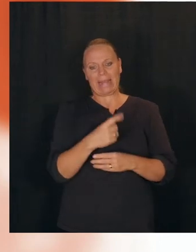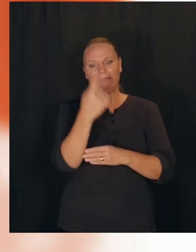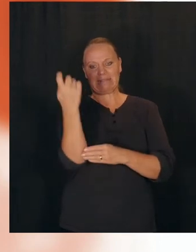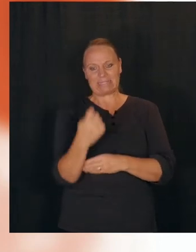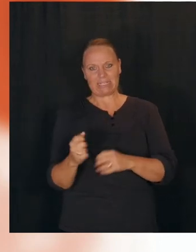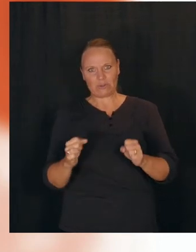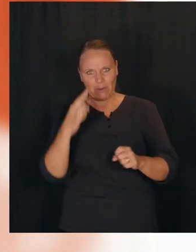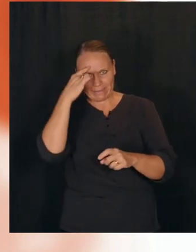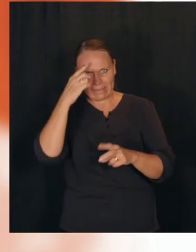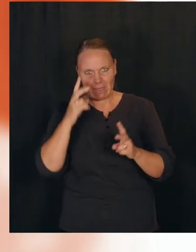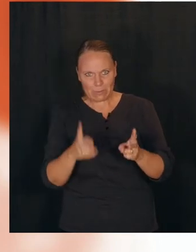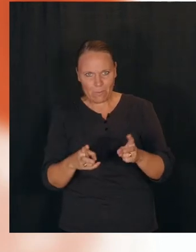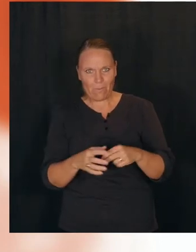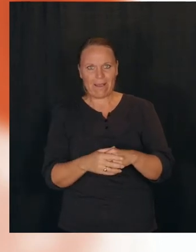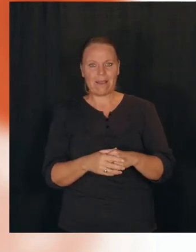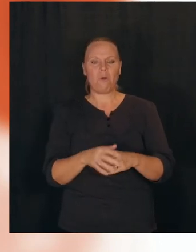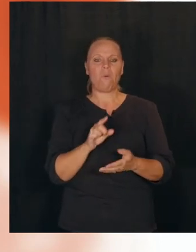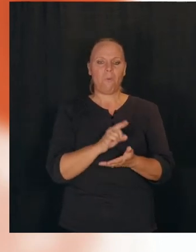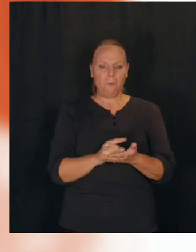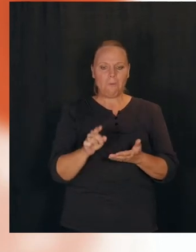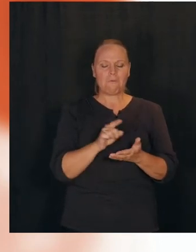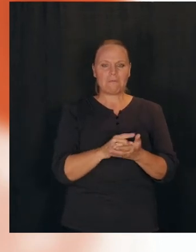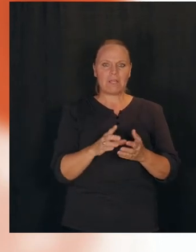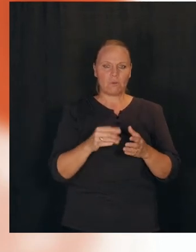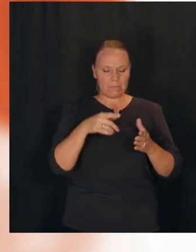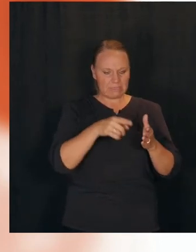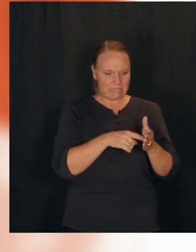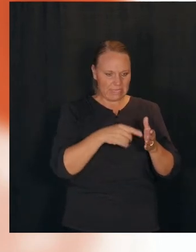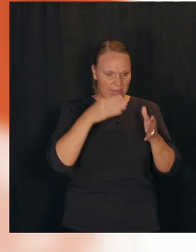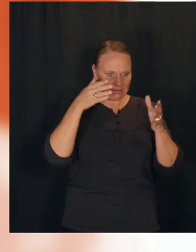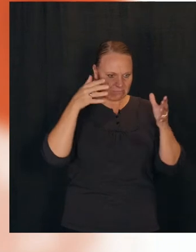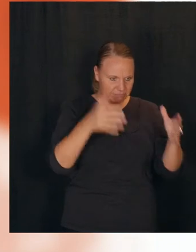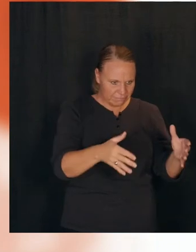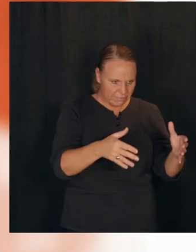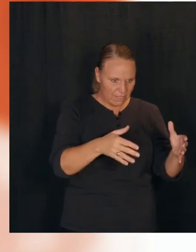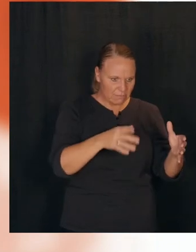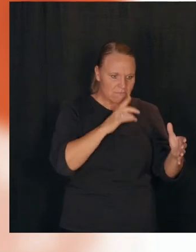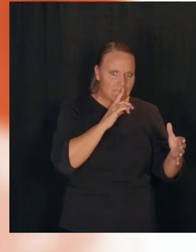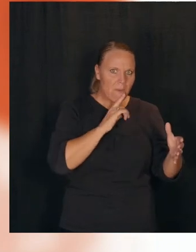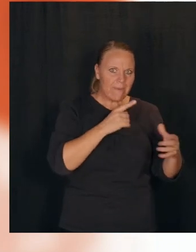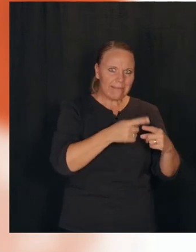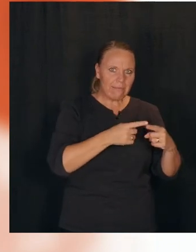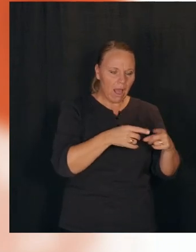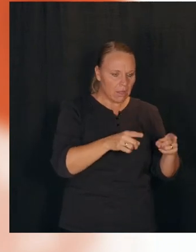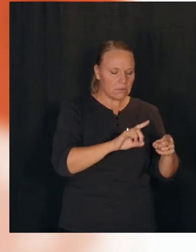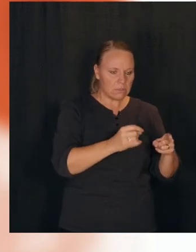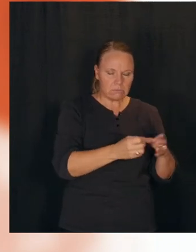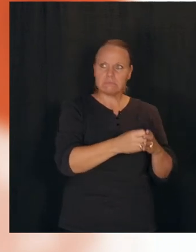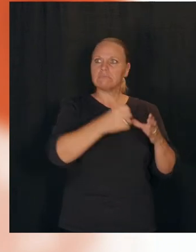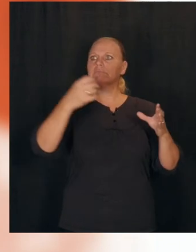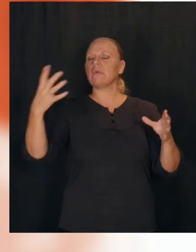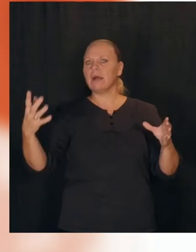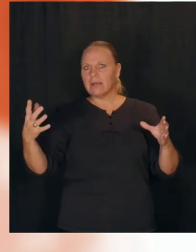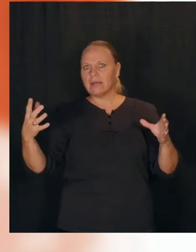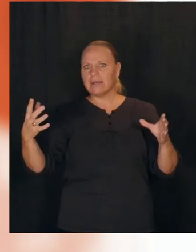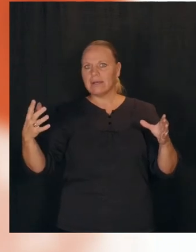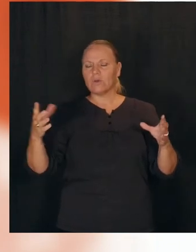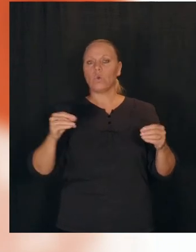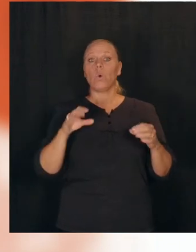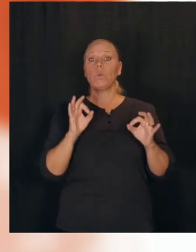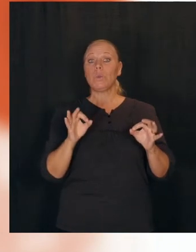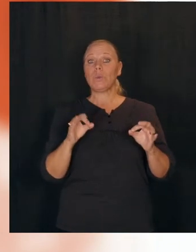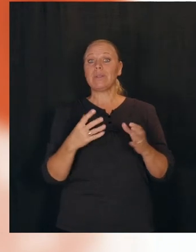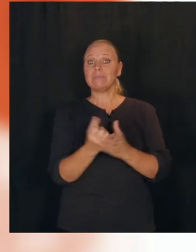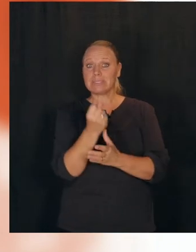användning går ofta via det väldigt specifika. Och att samskapande är ett sätt att bli specifik.